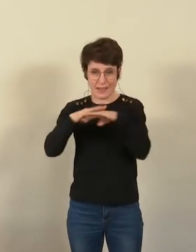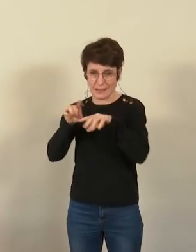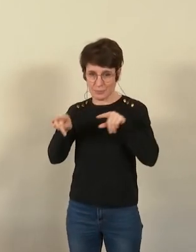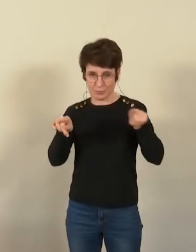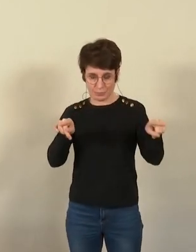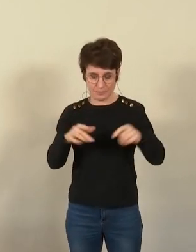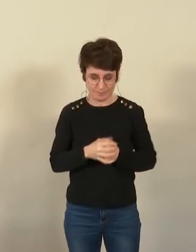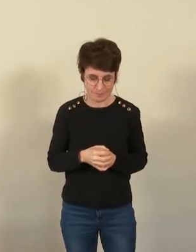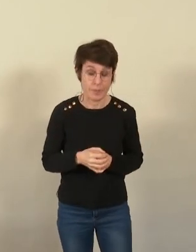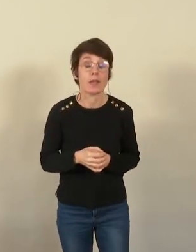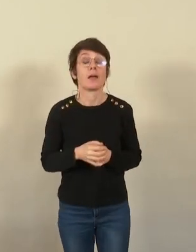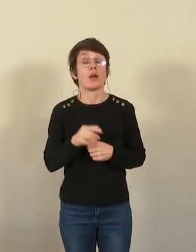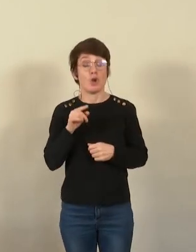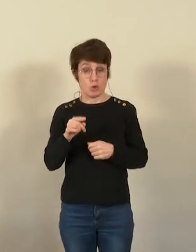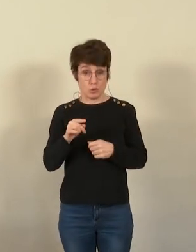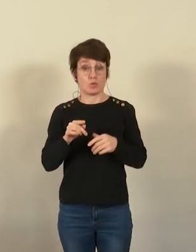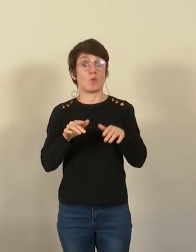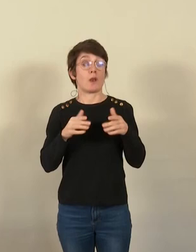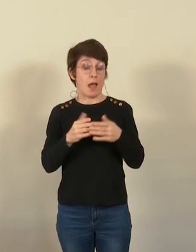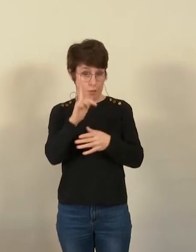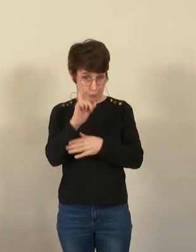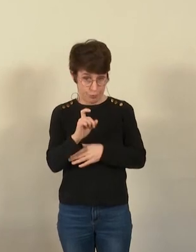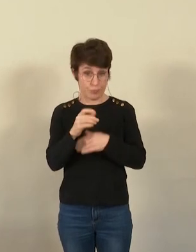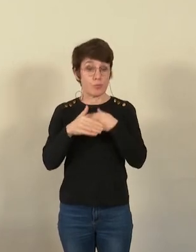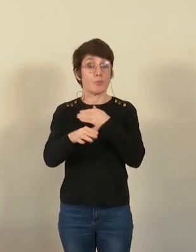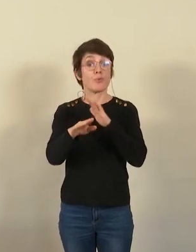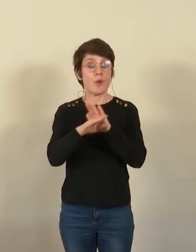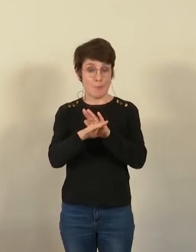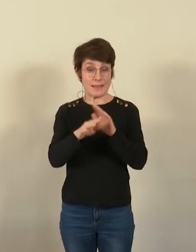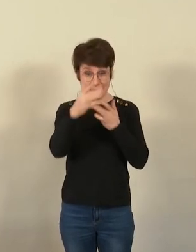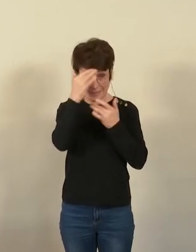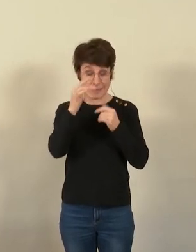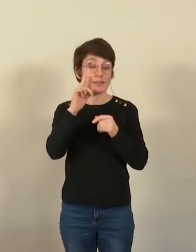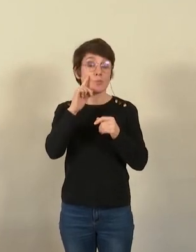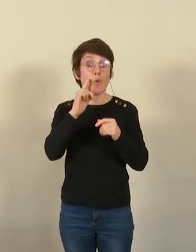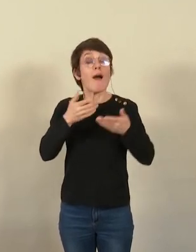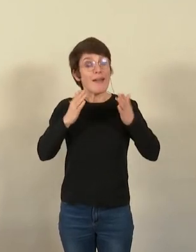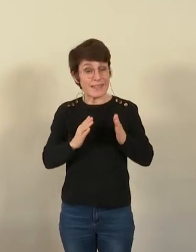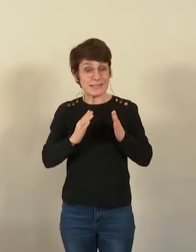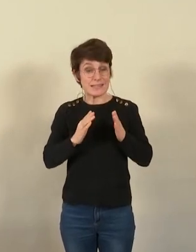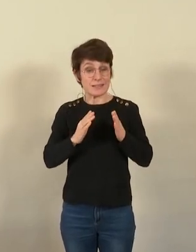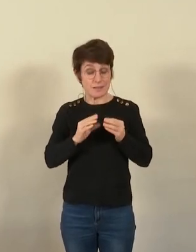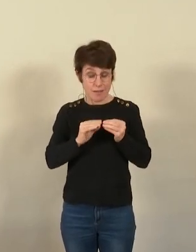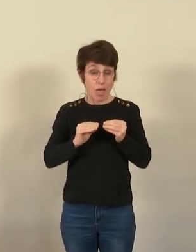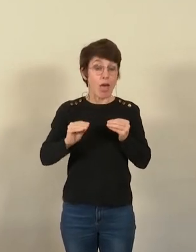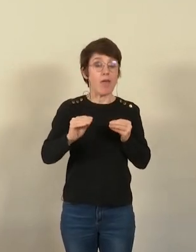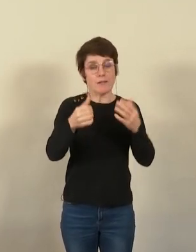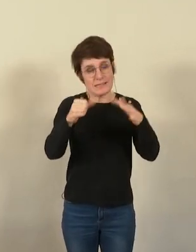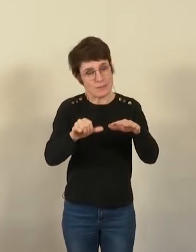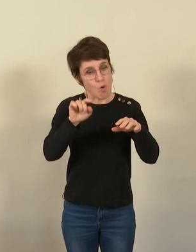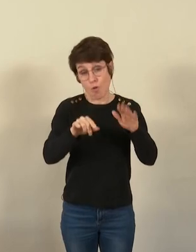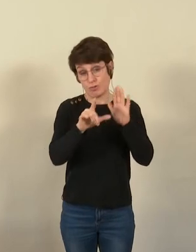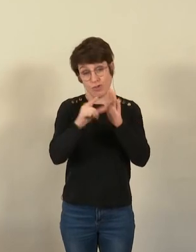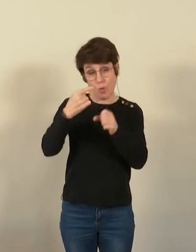vigueur à partir de de cet été puisqueun délai de 6 mois est obligatoire entre la décision et et son instauration